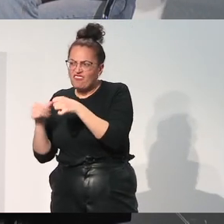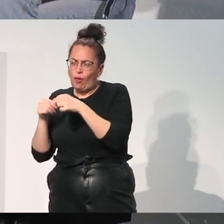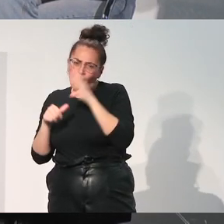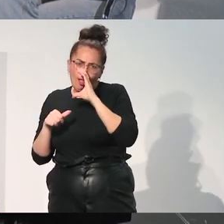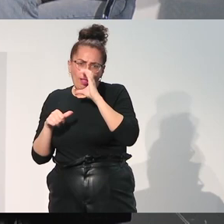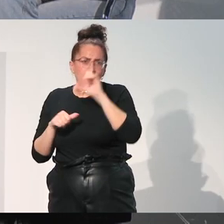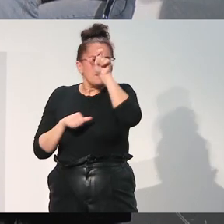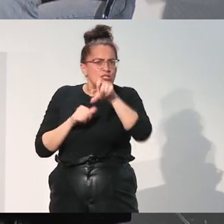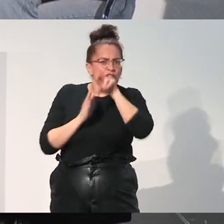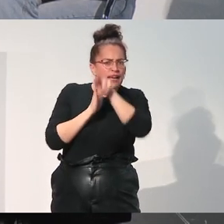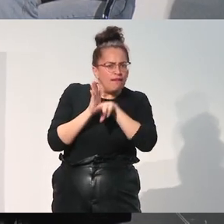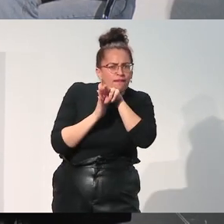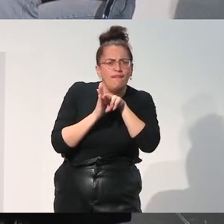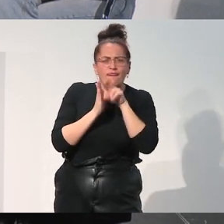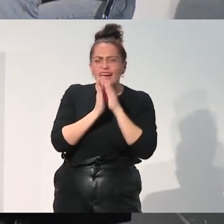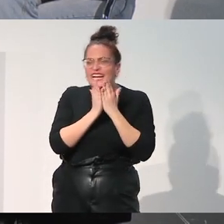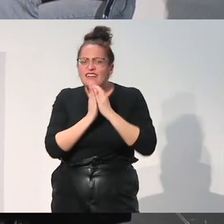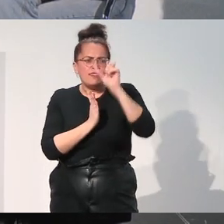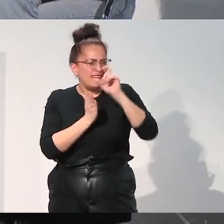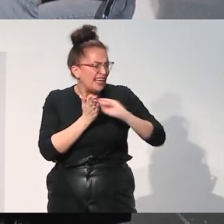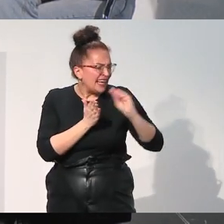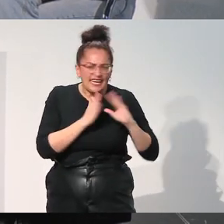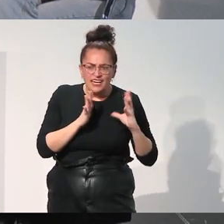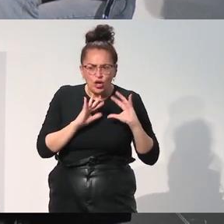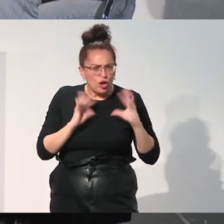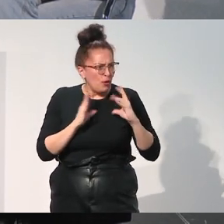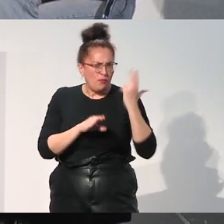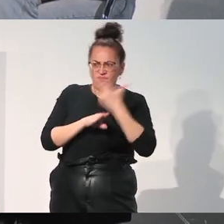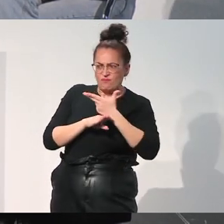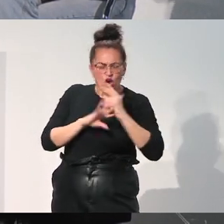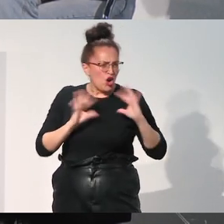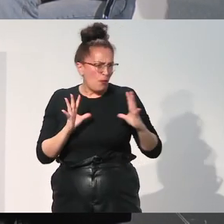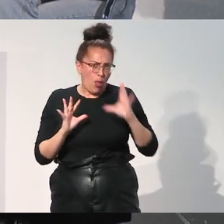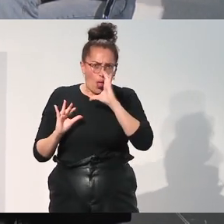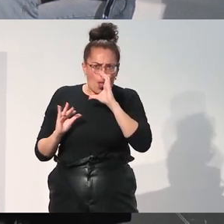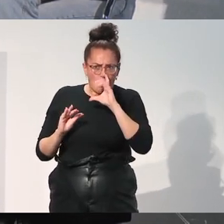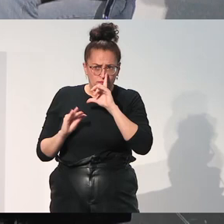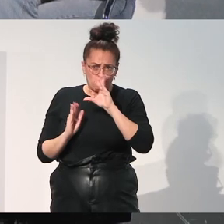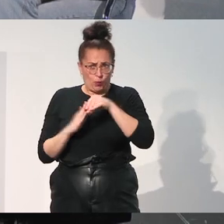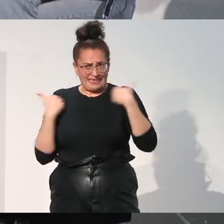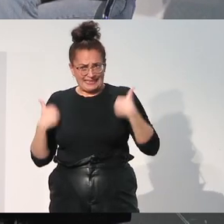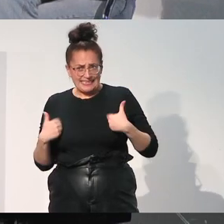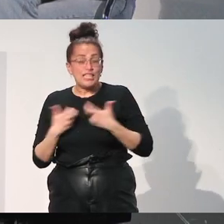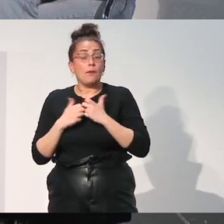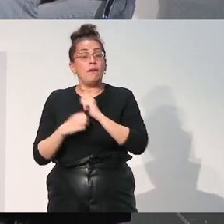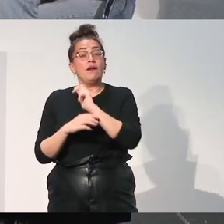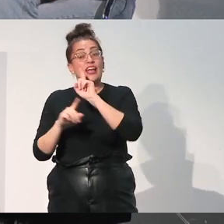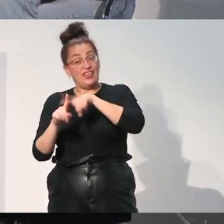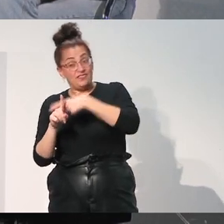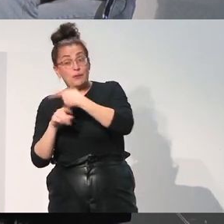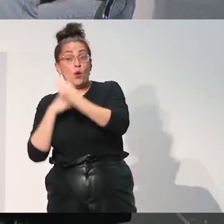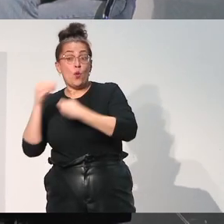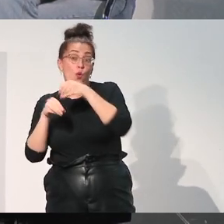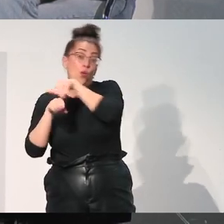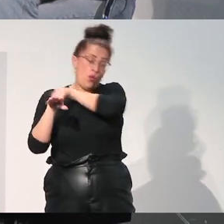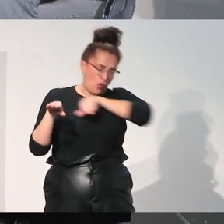réalisateurs avaient fait pour écrire ou filmer leurs parents, enfin comment ils s'y étaient pris. Donc je regardais beaucoup de documentaires, de making-of, je lisais des interviews, donc il y a Romain Gary,